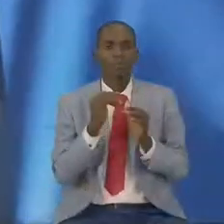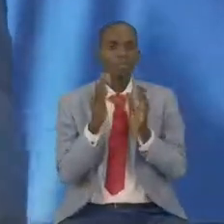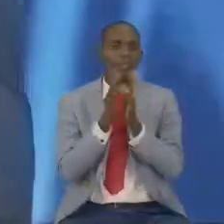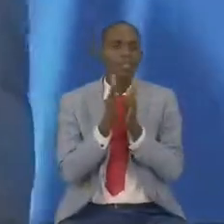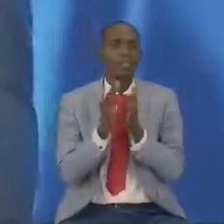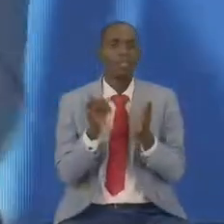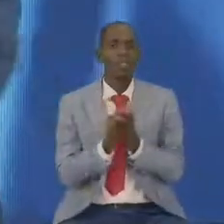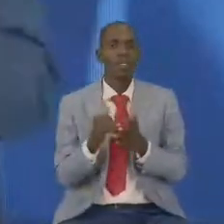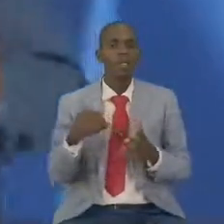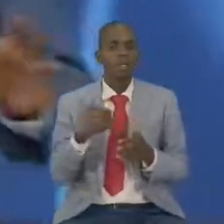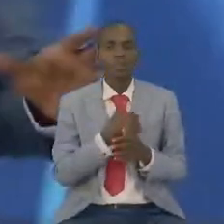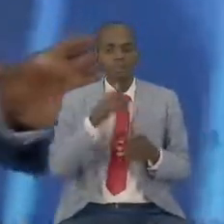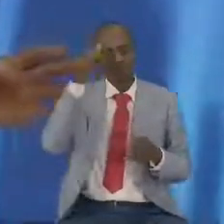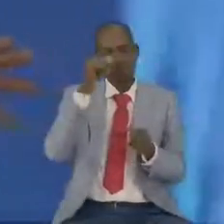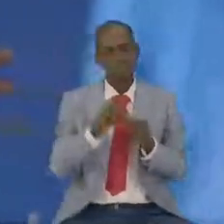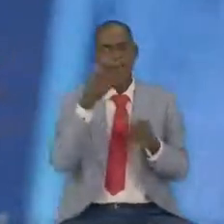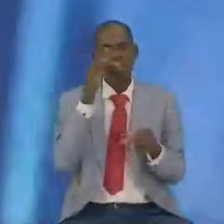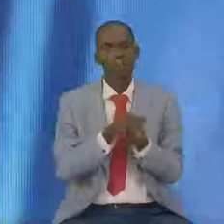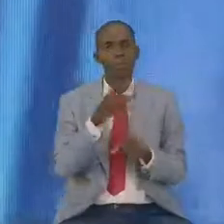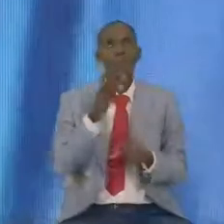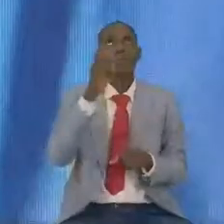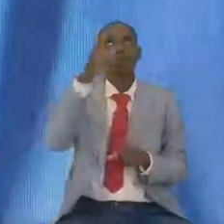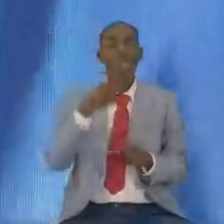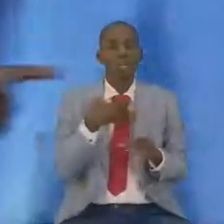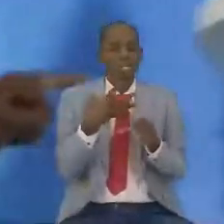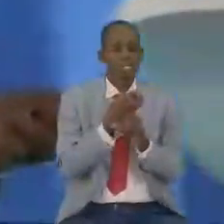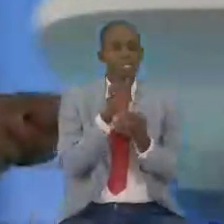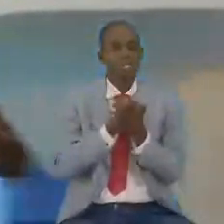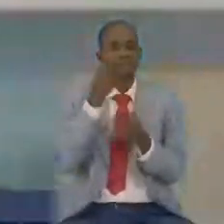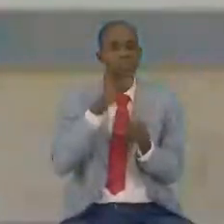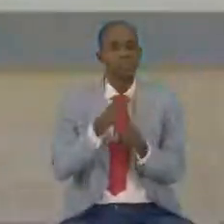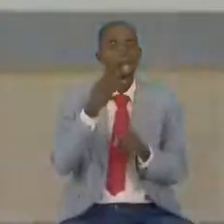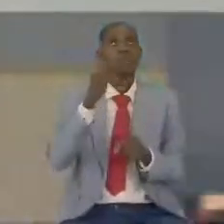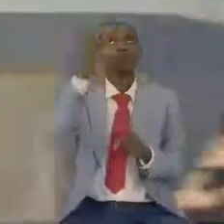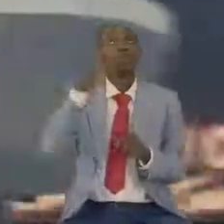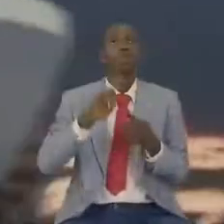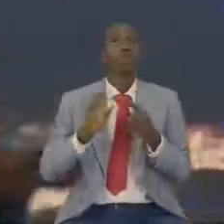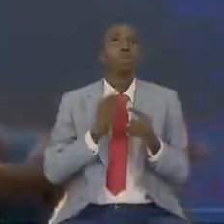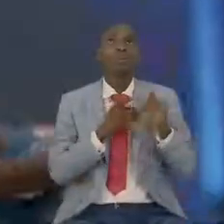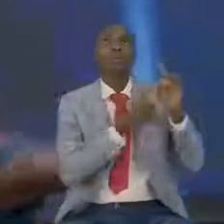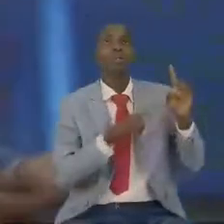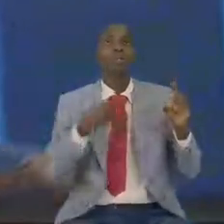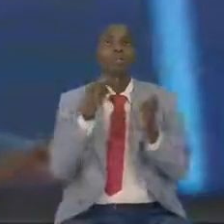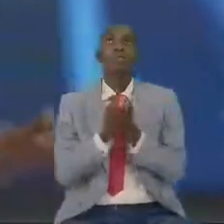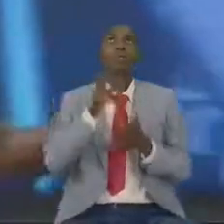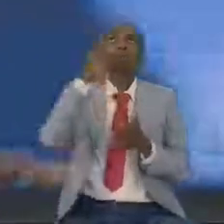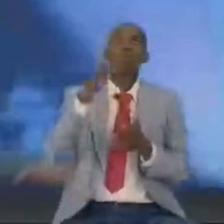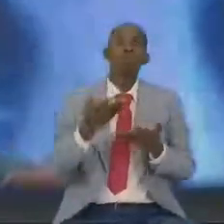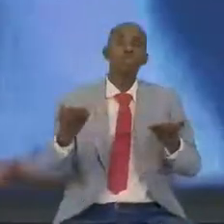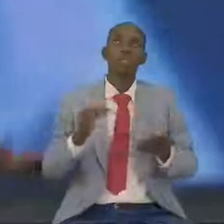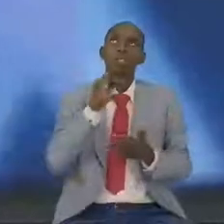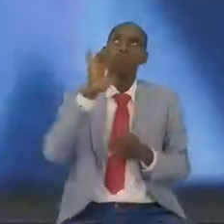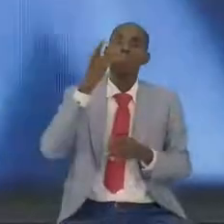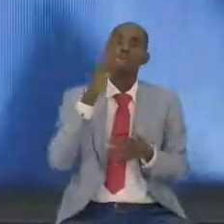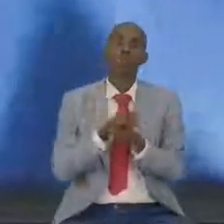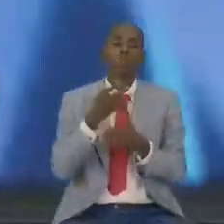supplication qui se rappelle les promesses de Dieu. Et nous prenons les promesses de Dieu à Dieu dans la prière pour dire, Seigneur, voici tes promesses. Voici